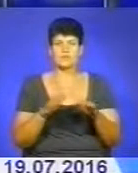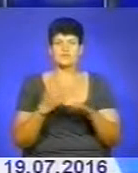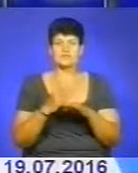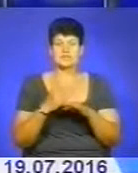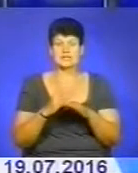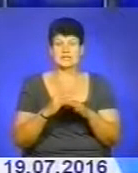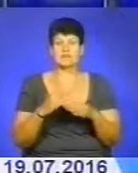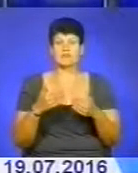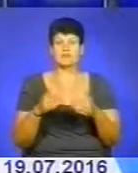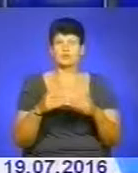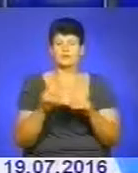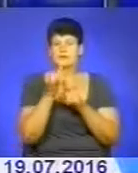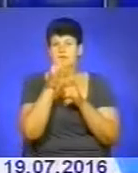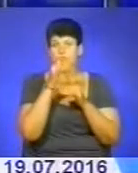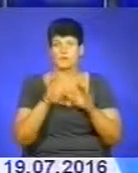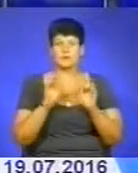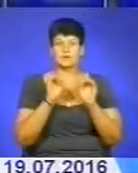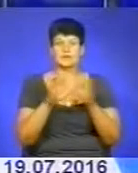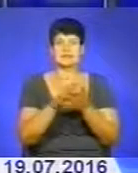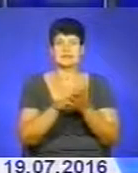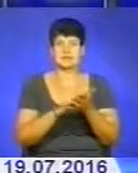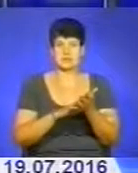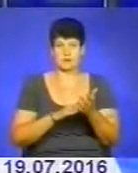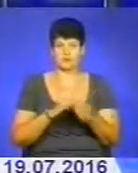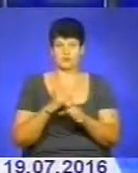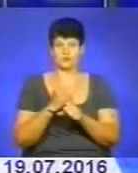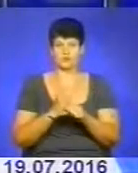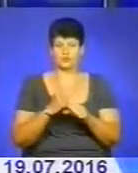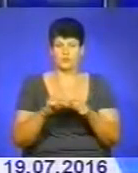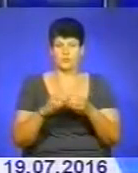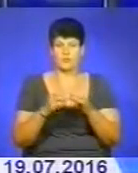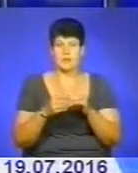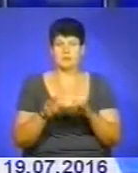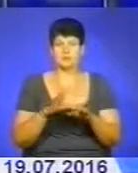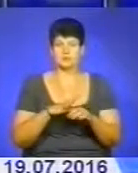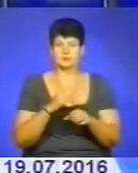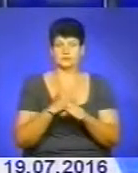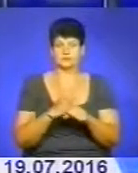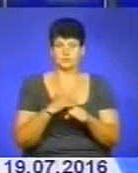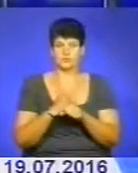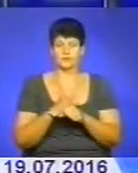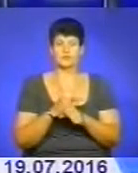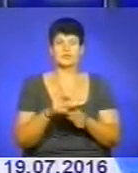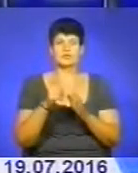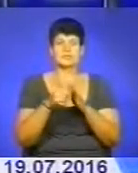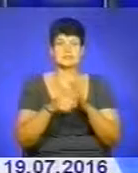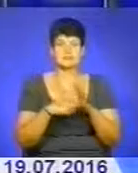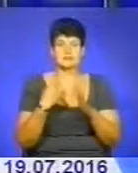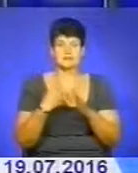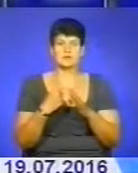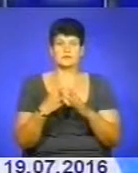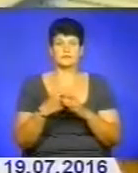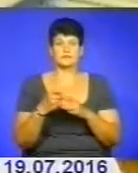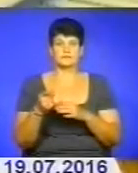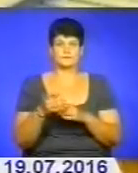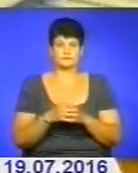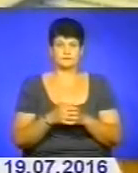змогла подати заяви через збої в роботі сервісу. Подробиці наша знімальна група дізнавалася в приймальній комісії одного із тернопільських